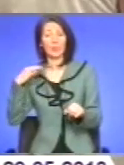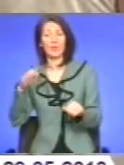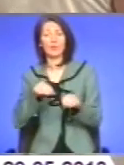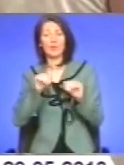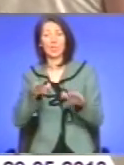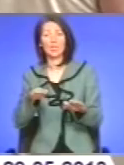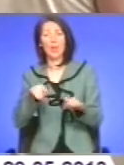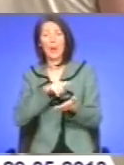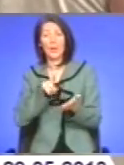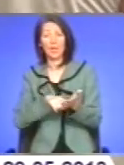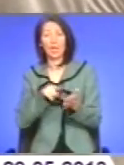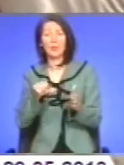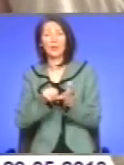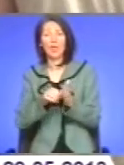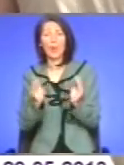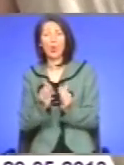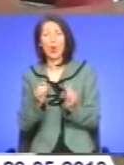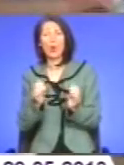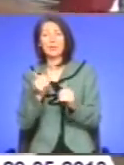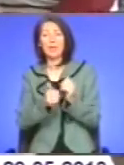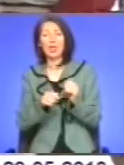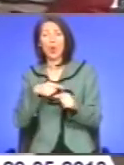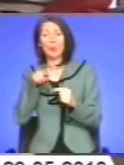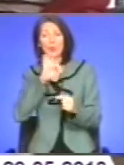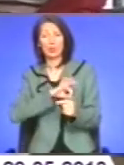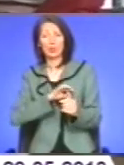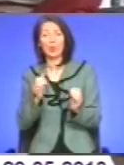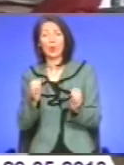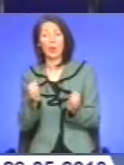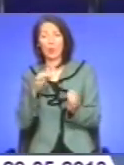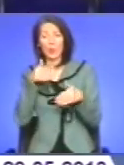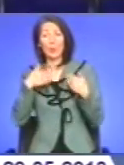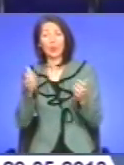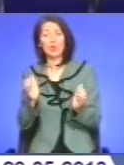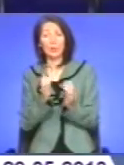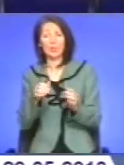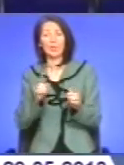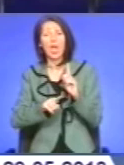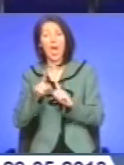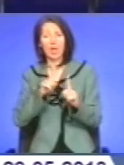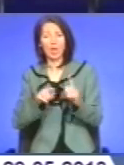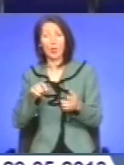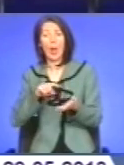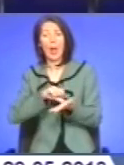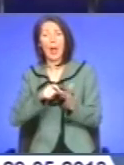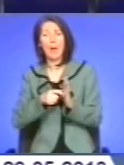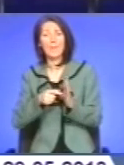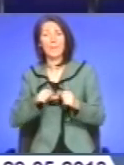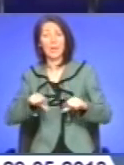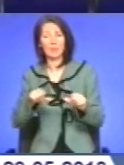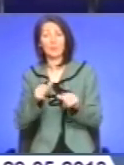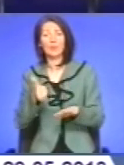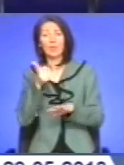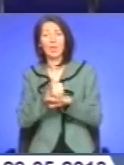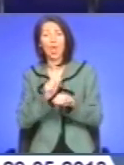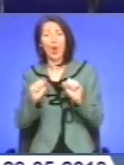та середнього бізнесу пропонують створити постійно діючу раду директорів ринків при Кабміні. Пріоритет уряду в організації